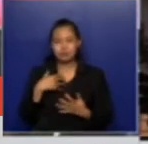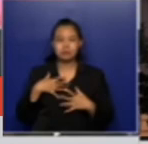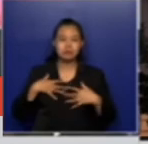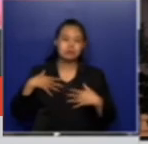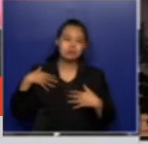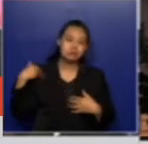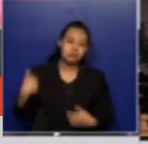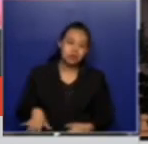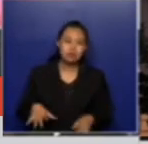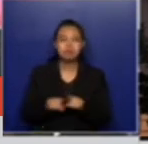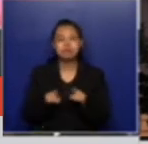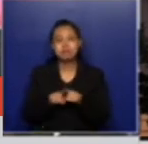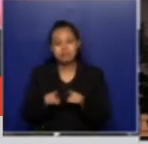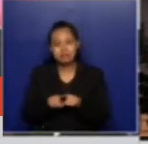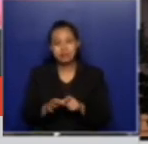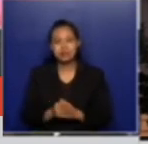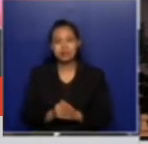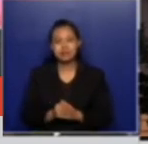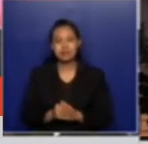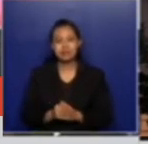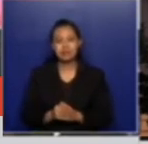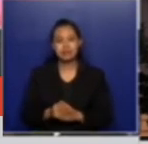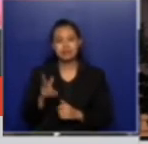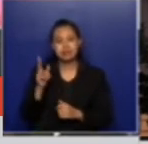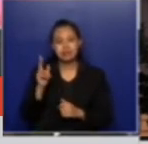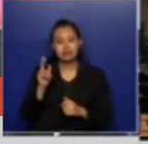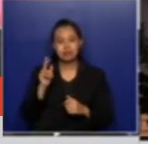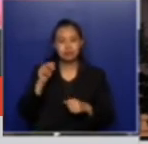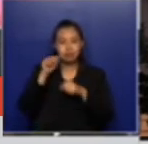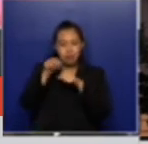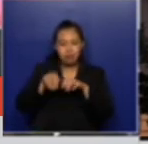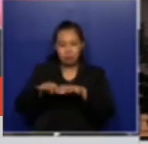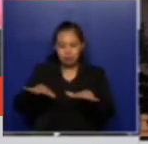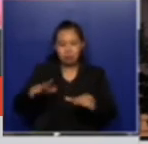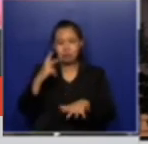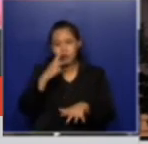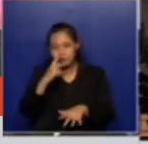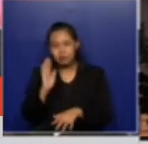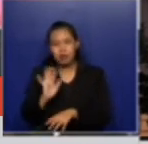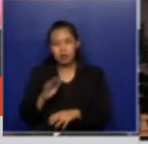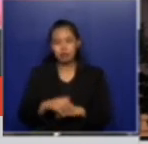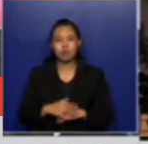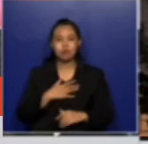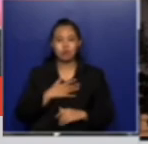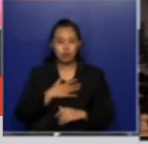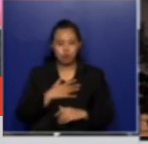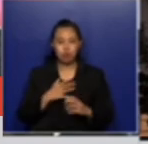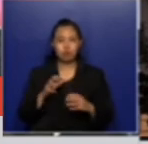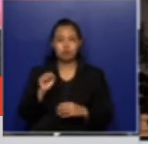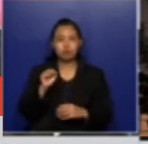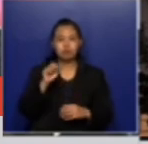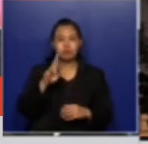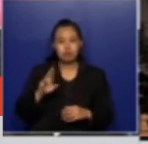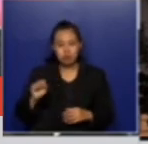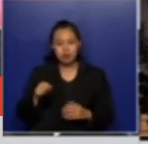จท่านอย่าเที่ยวประกาศแปลกๆนะครับยังไงผมอยู่กันในสภานี่ก่อนทำงานช่วยกันก่